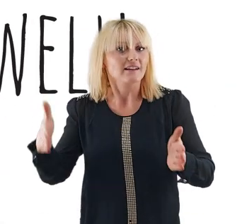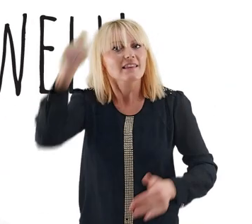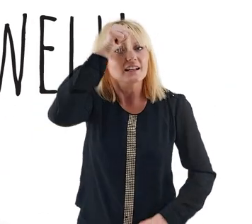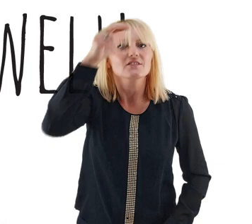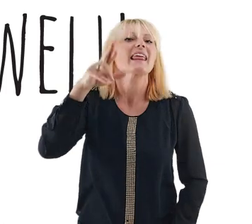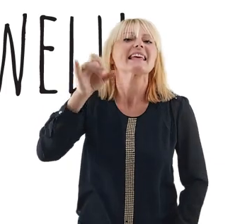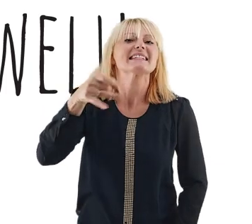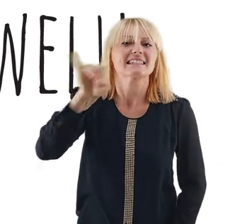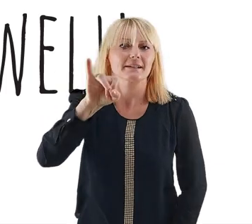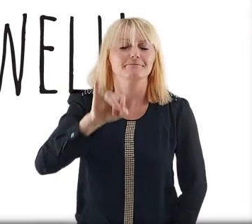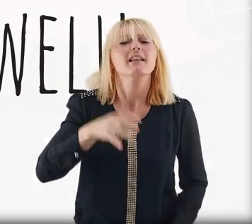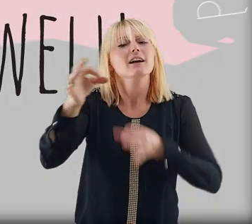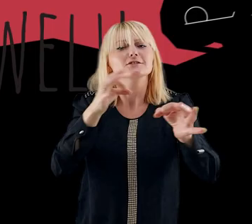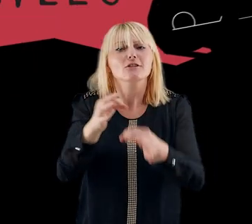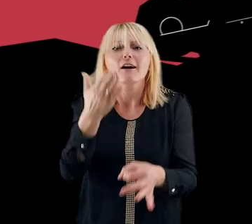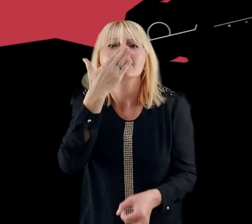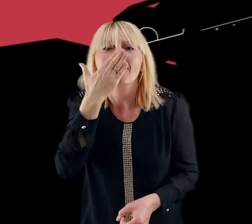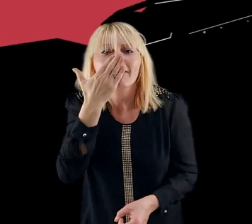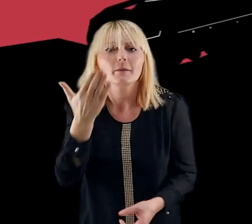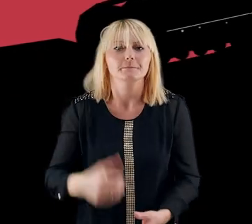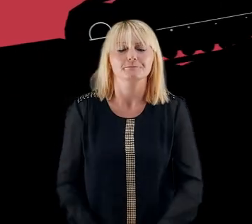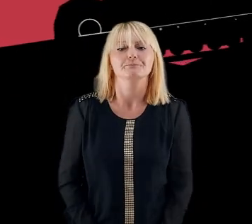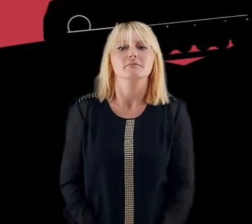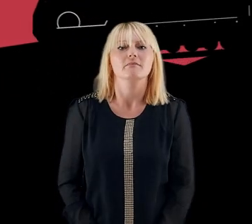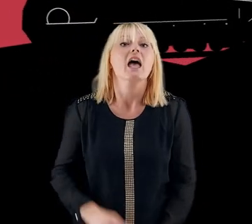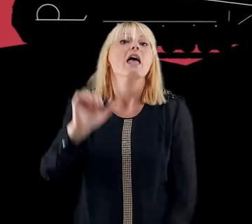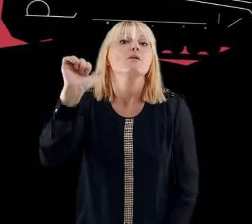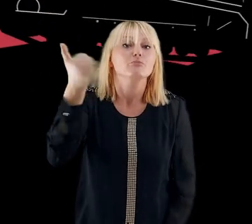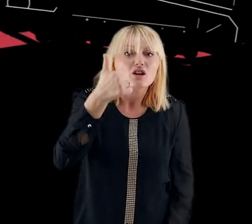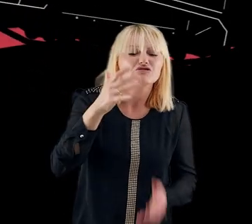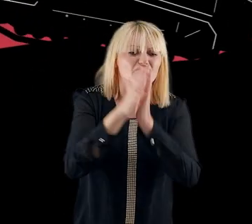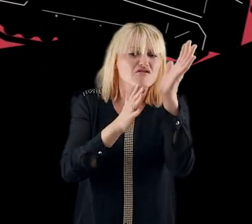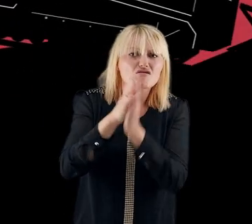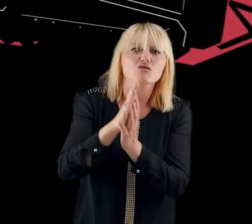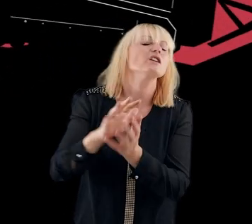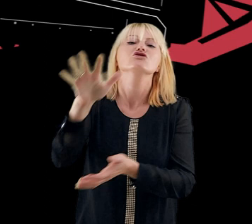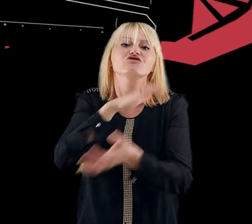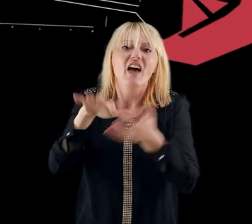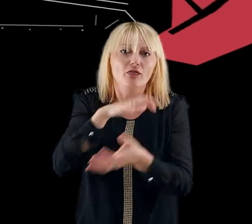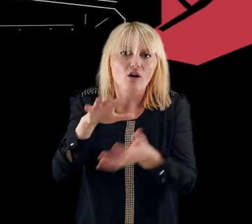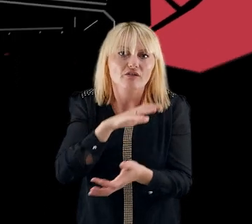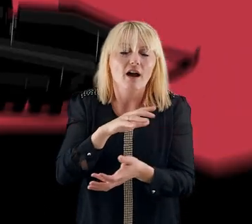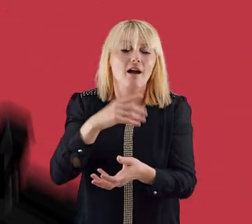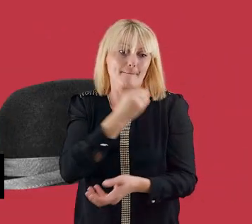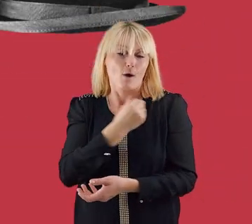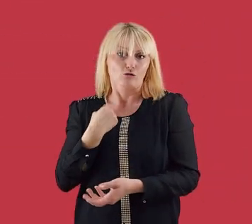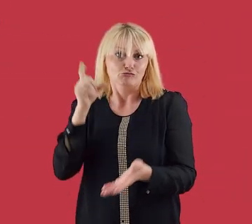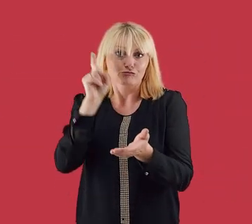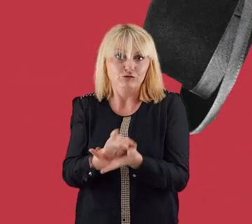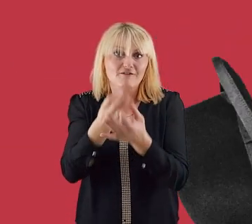Traktat Ryski. Tło historyczne. Po odzyskaniu niepodległości wraz z końcem I wojny